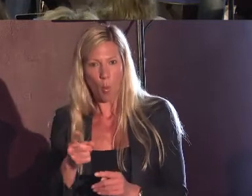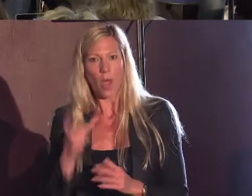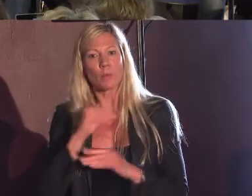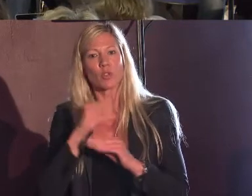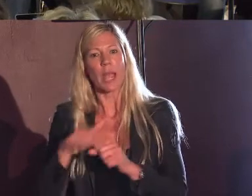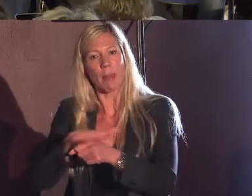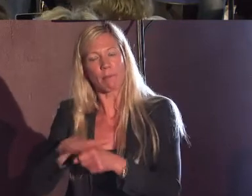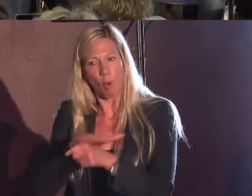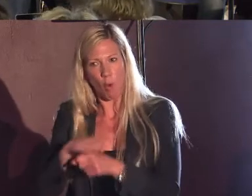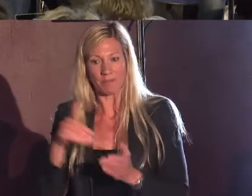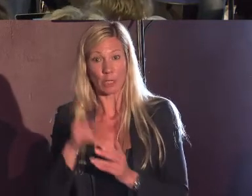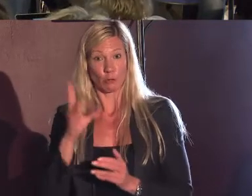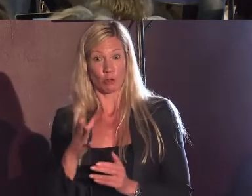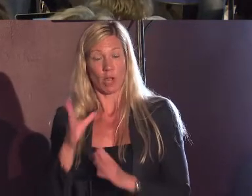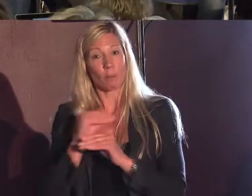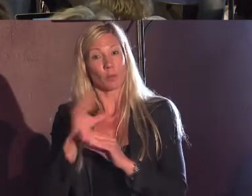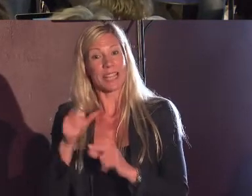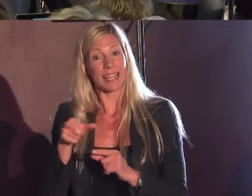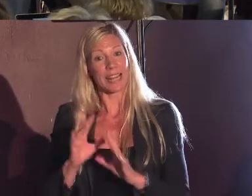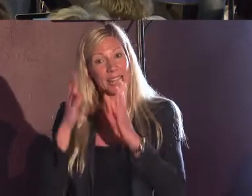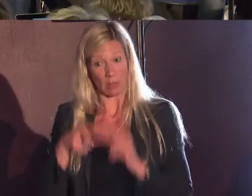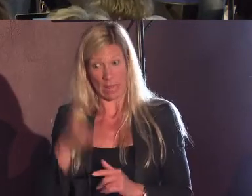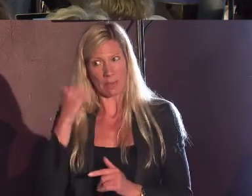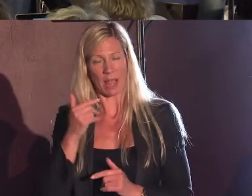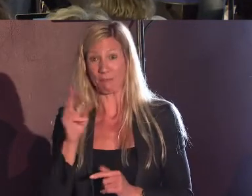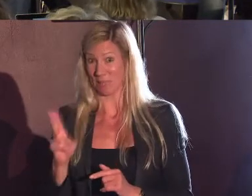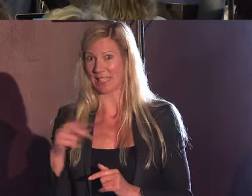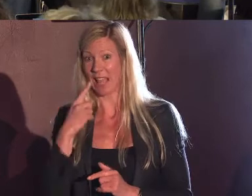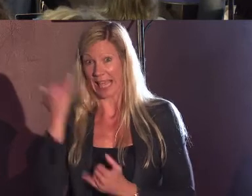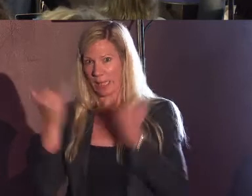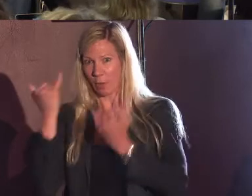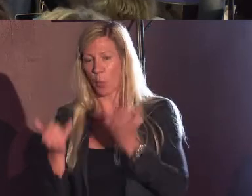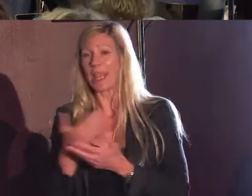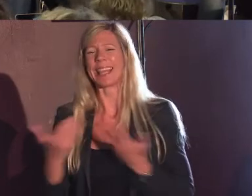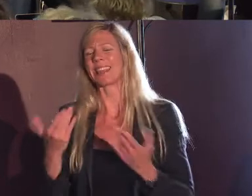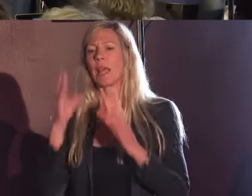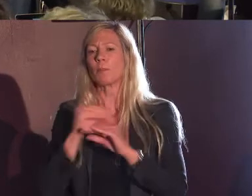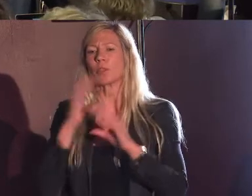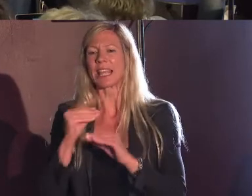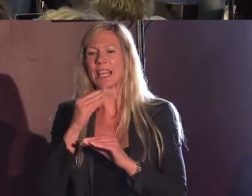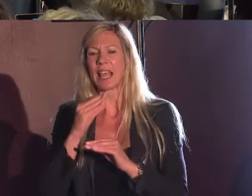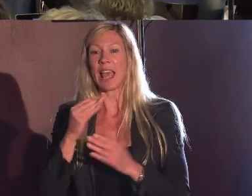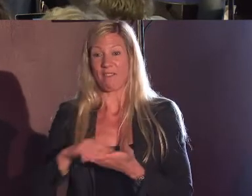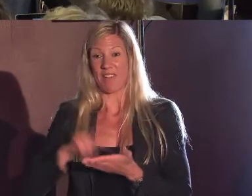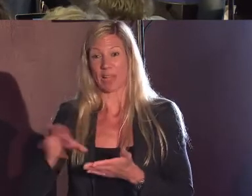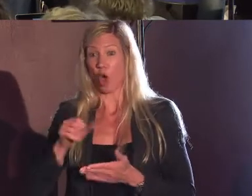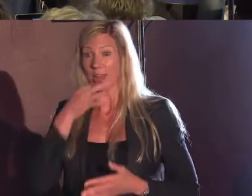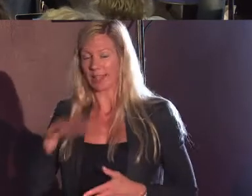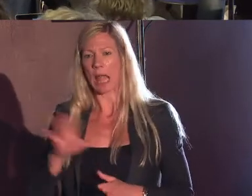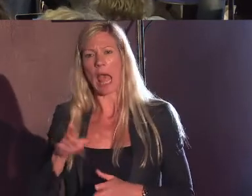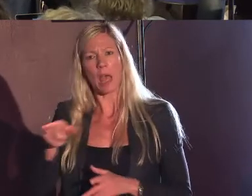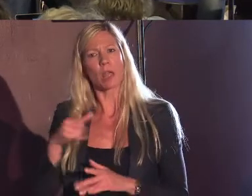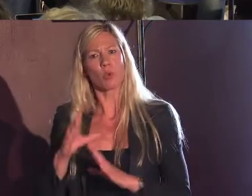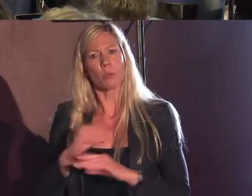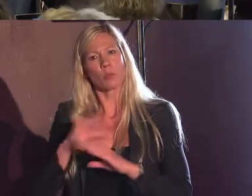fria musiklivet. Och där kan man verkligen prata om innovation. Det är ju inte Musikverket som på något sätt har någon risk, utan det är ju musiklivet